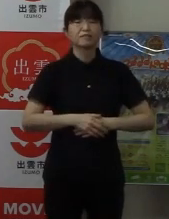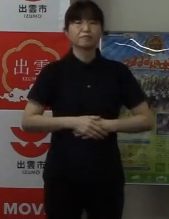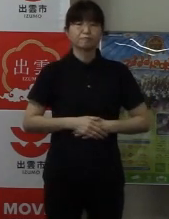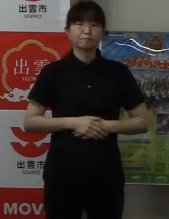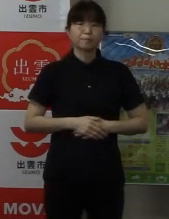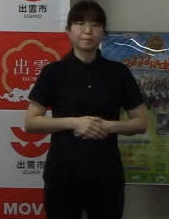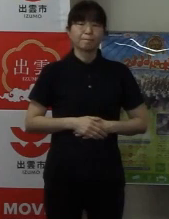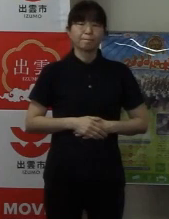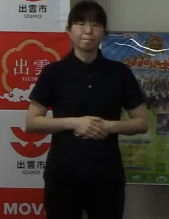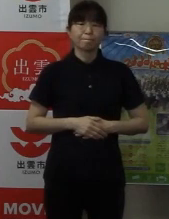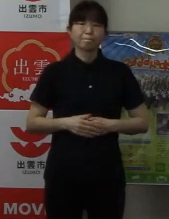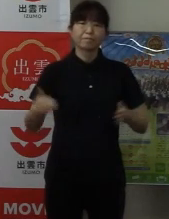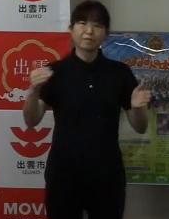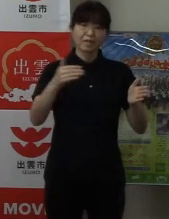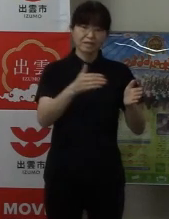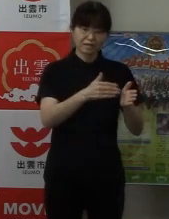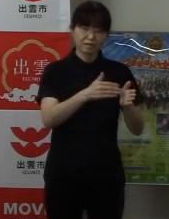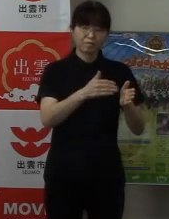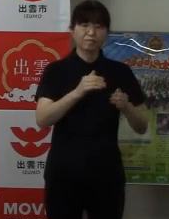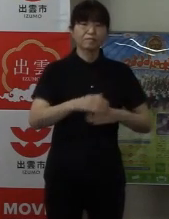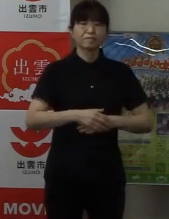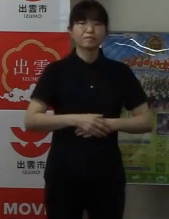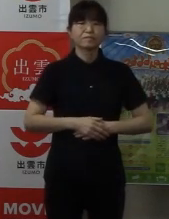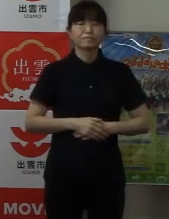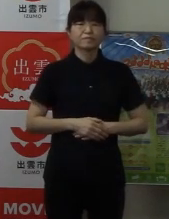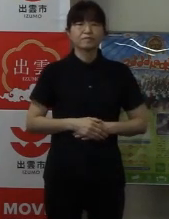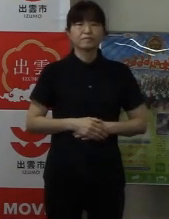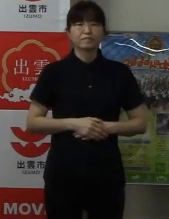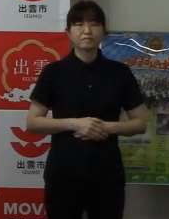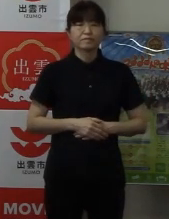それでは最後になりますが、